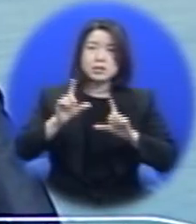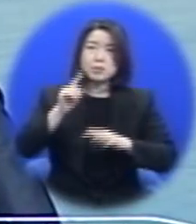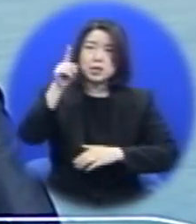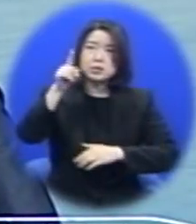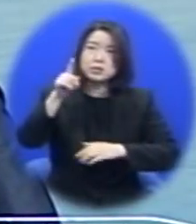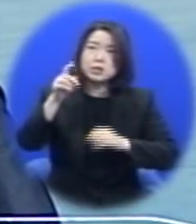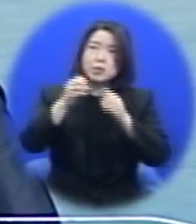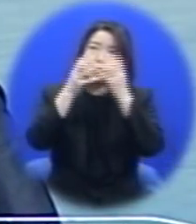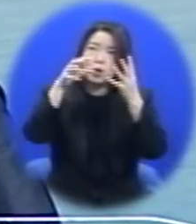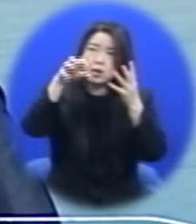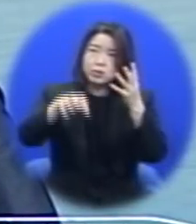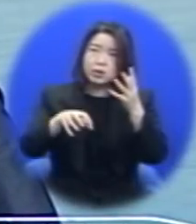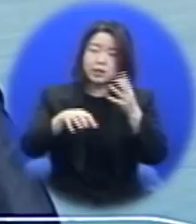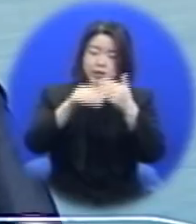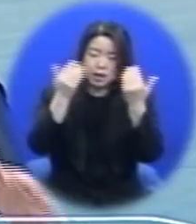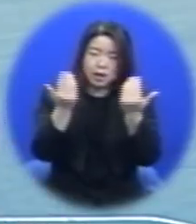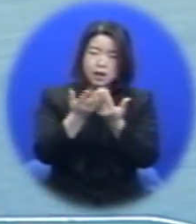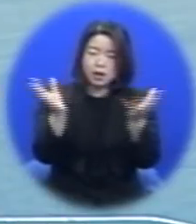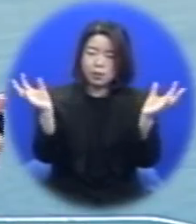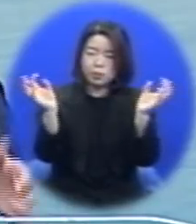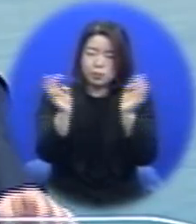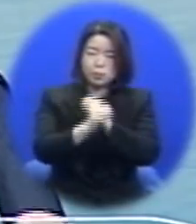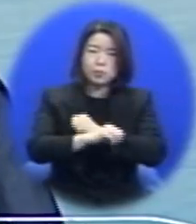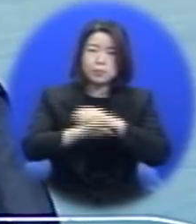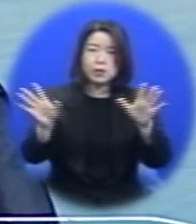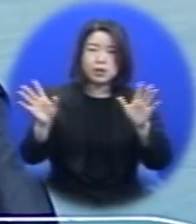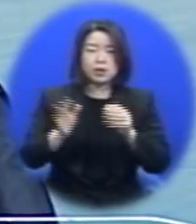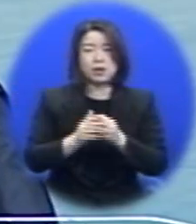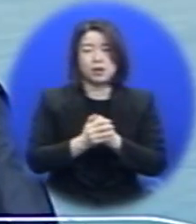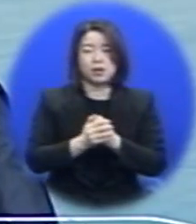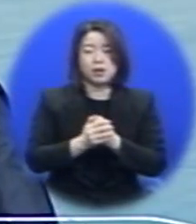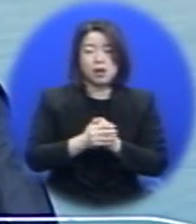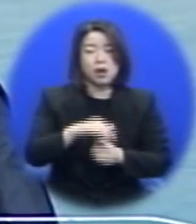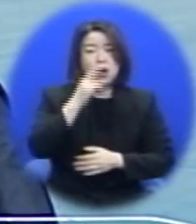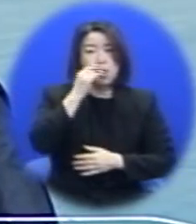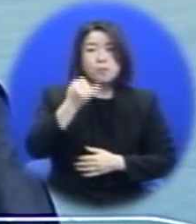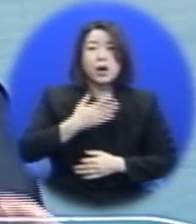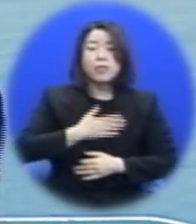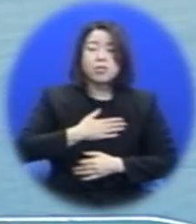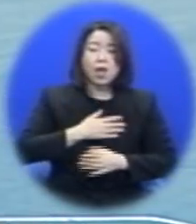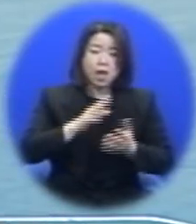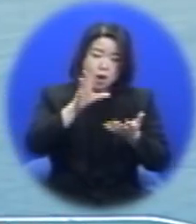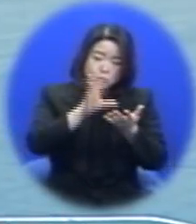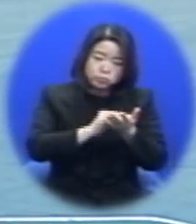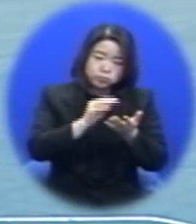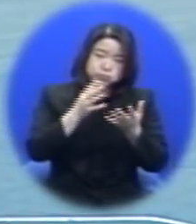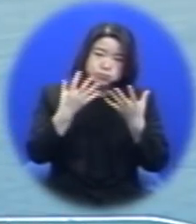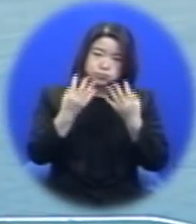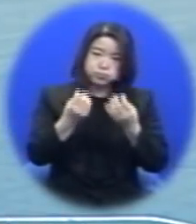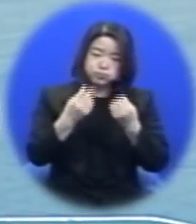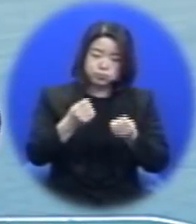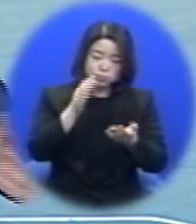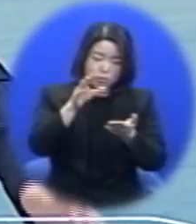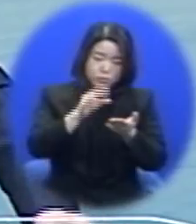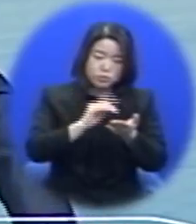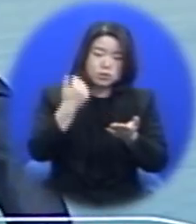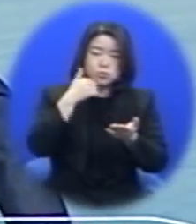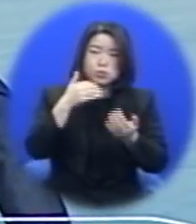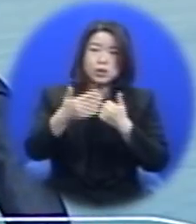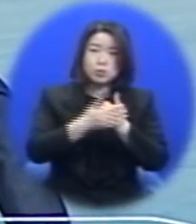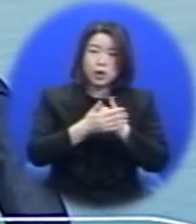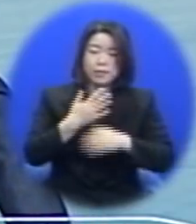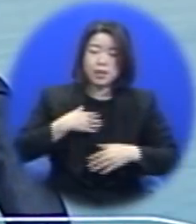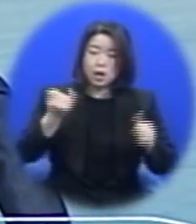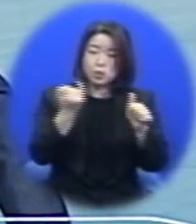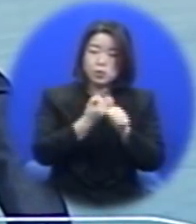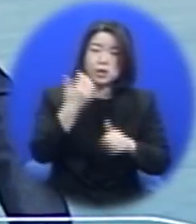조각났다. 엄마, 내 수학 숙제는 누가 도와주나요? 내가 결혼할 때 누가 날 데리고 입장하는